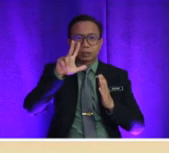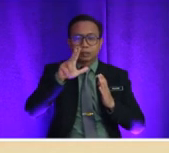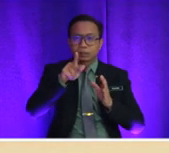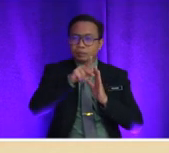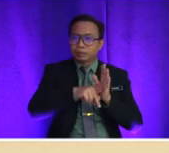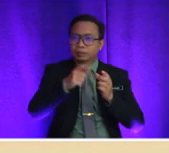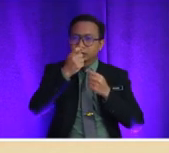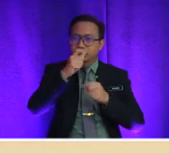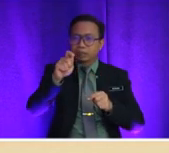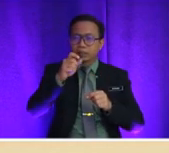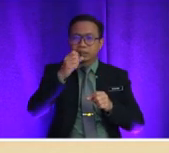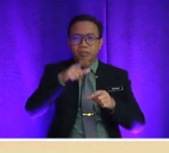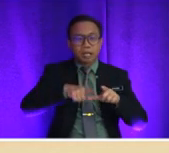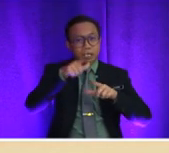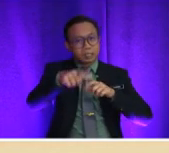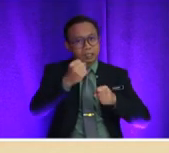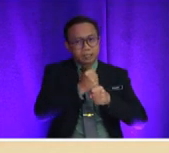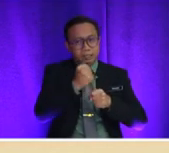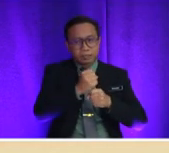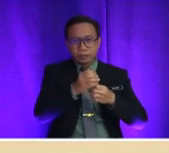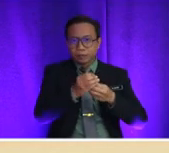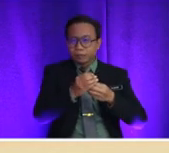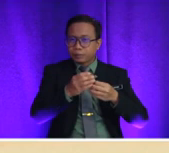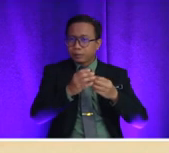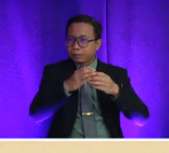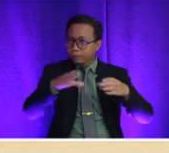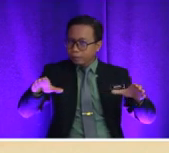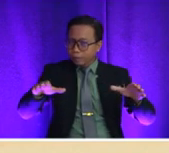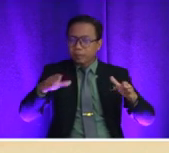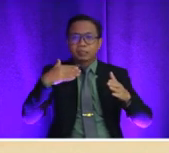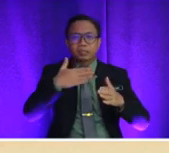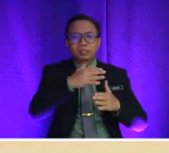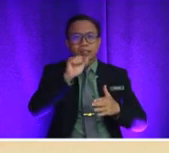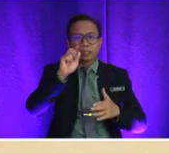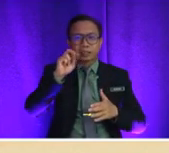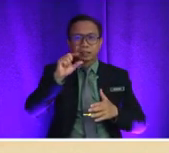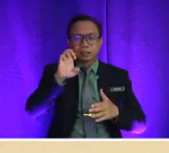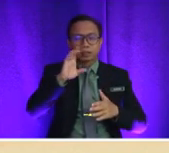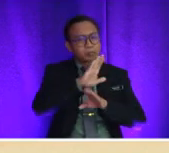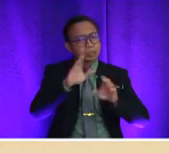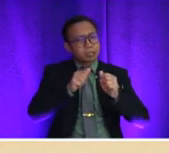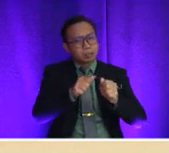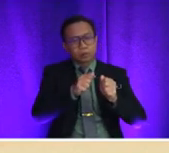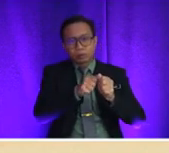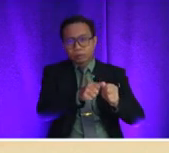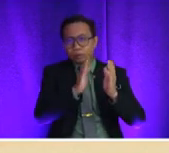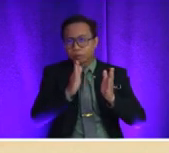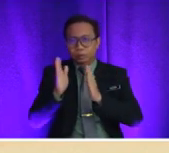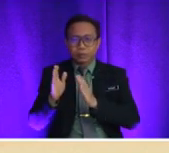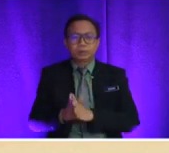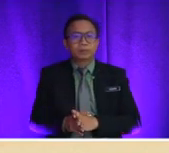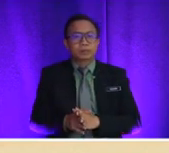langkah kerja yang tidak mengikuti urutannya ini memiliki urutan Oke dia bagi kita punya nih